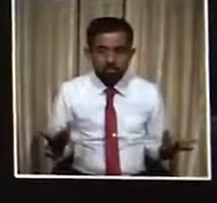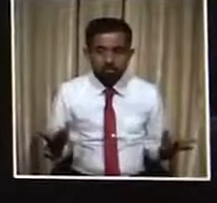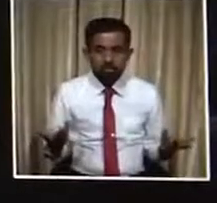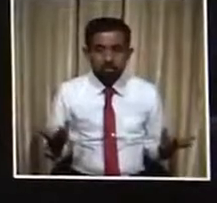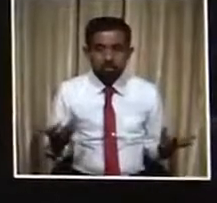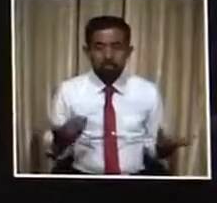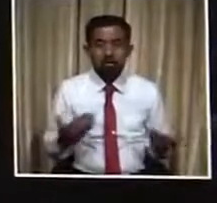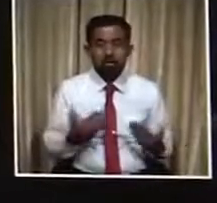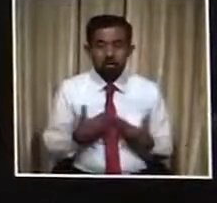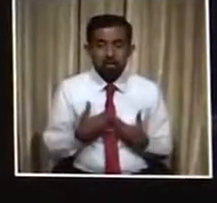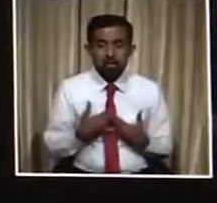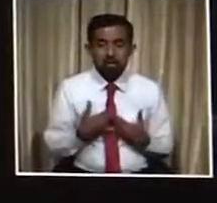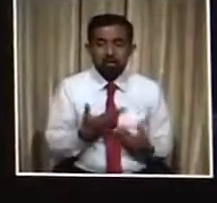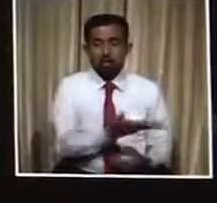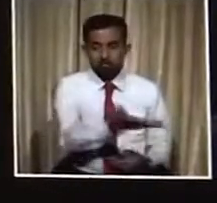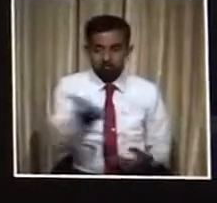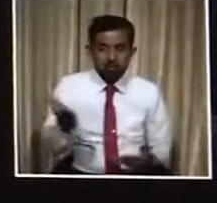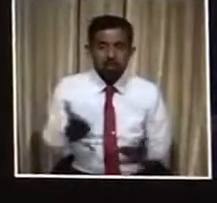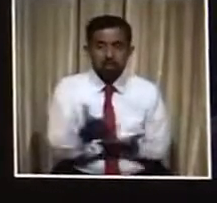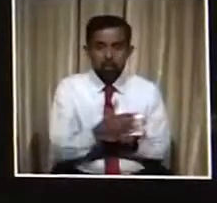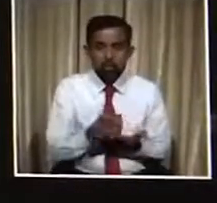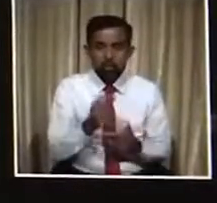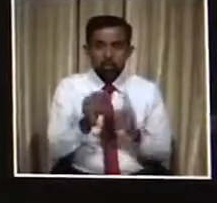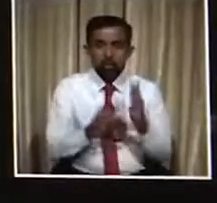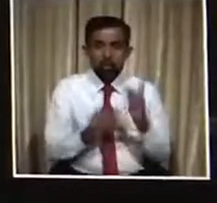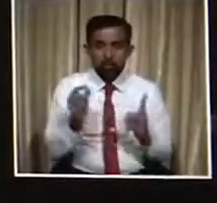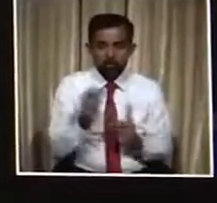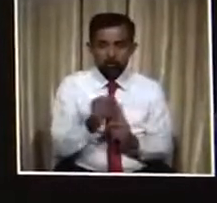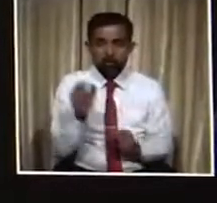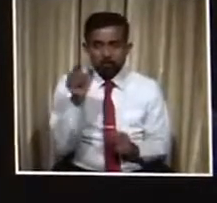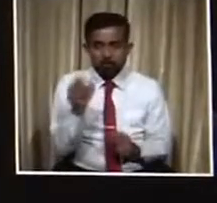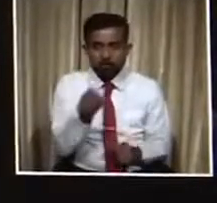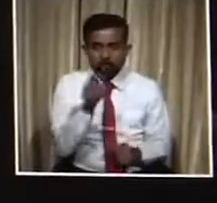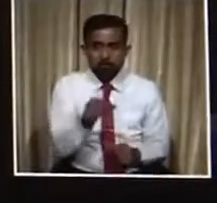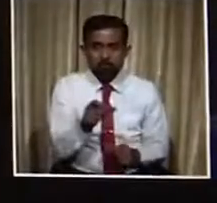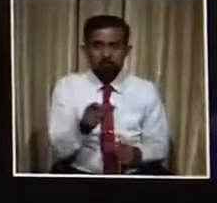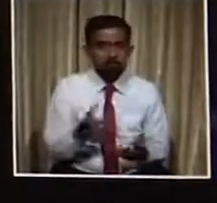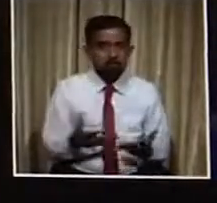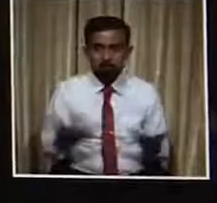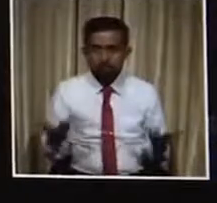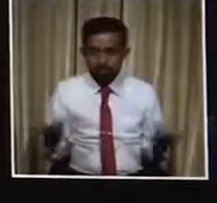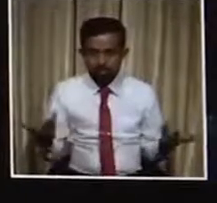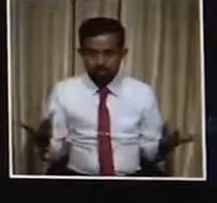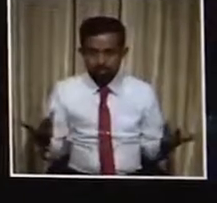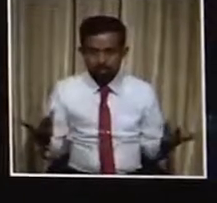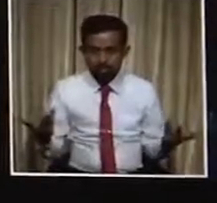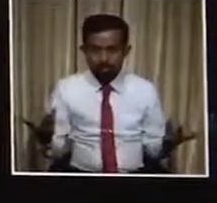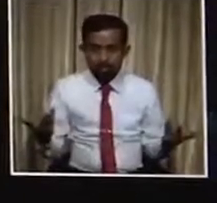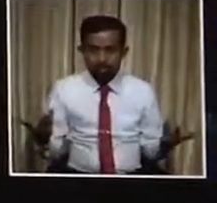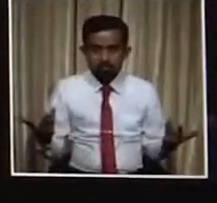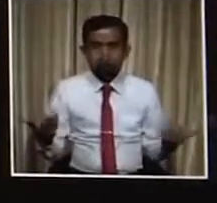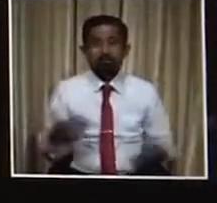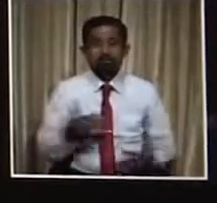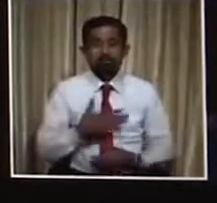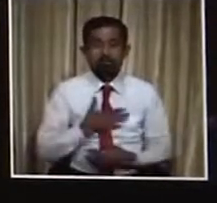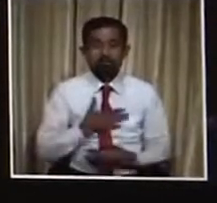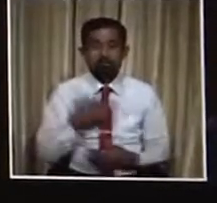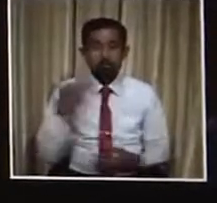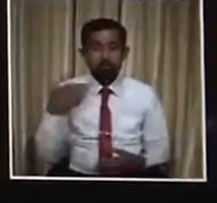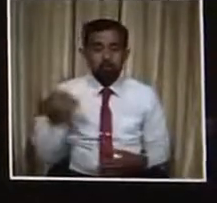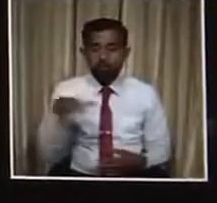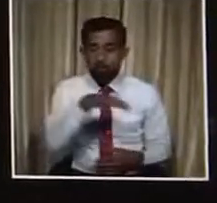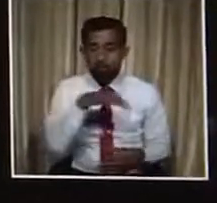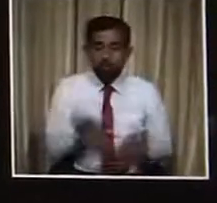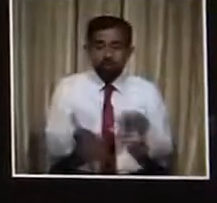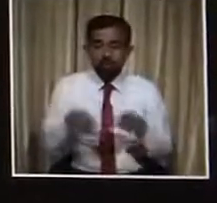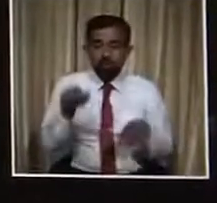மக்களுக்கு ஒரு நாள் சம்பளம் 3250 ரூபாய் வழங்க வேண்டிய தீர்மானத்தை சம்பள நிர்ணய சபை மூலமாக நாளை தினம் தொழிலமைச்சர்